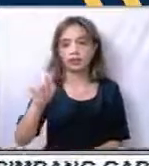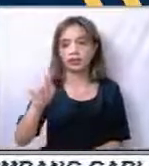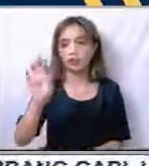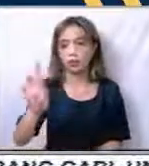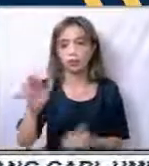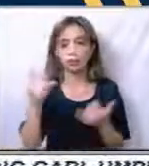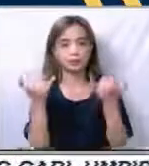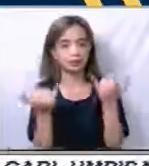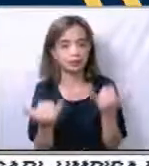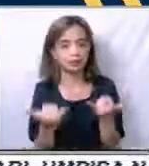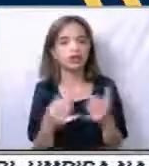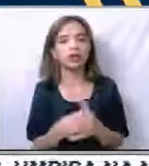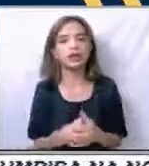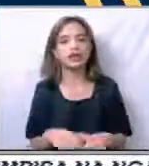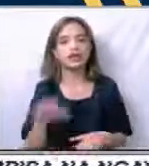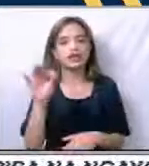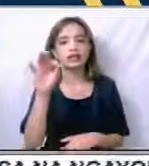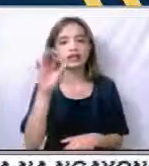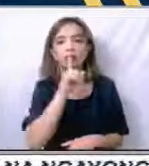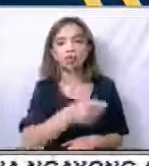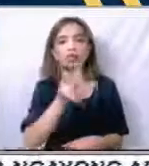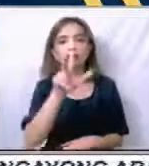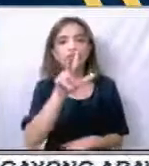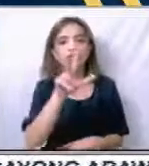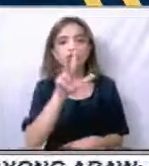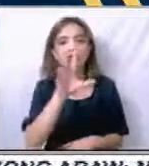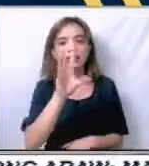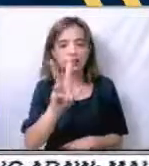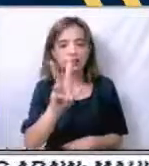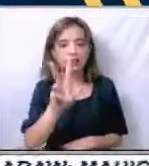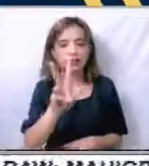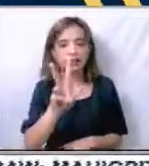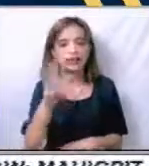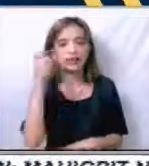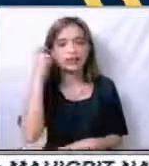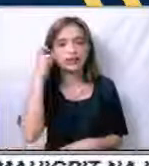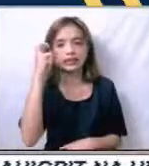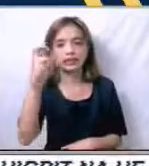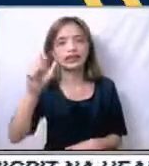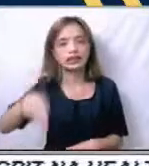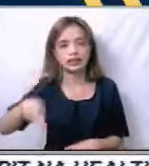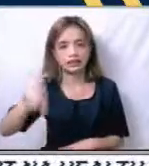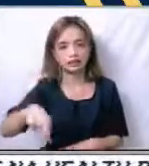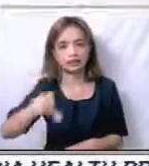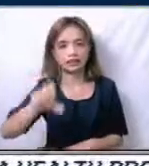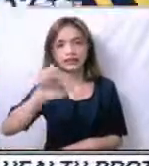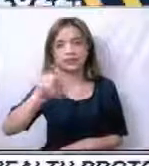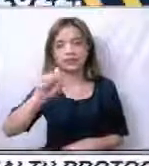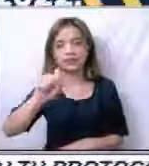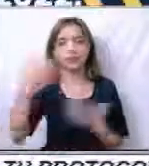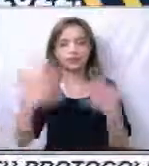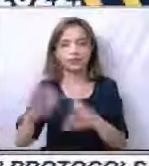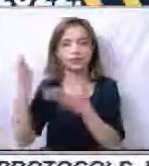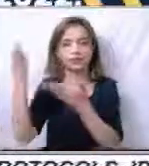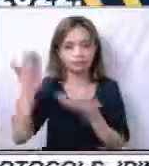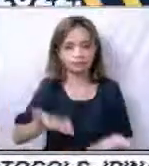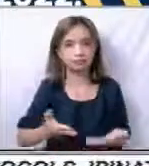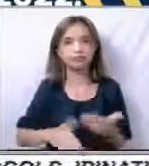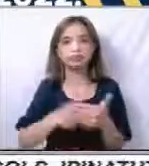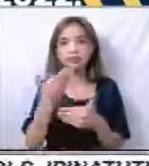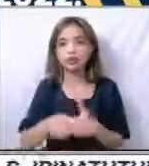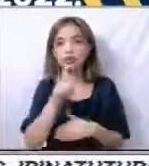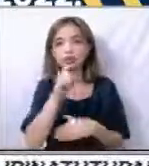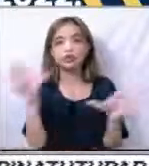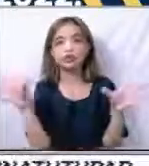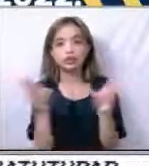ngayon, 6 na sa 36 train sets na kailangan sa proyekto ang naipadala sa bansa. Sa kabuuan,